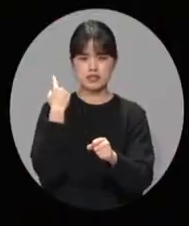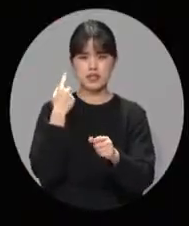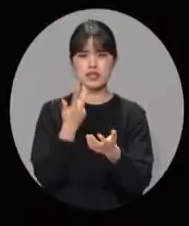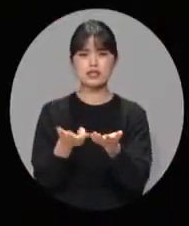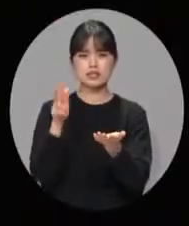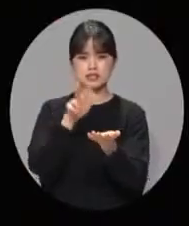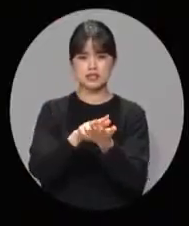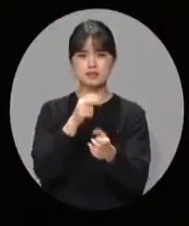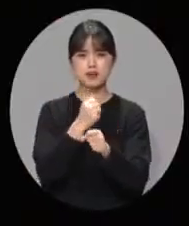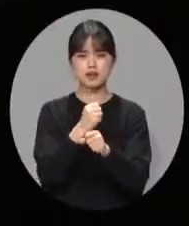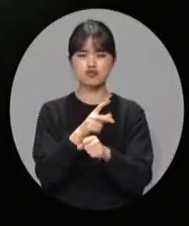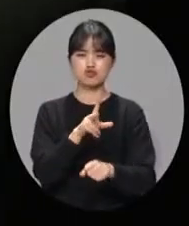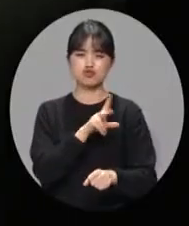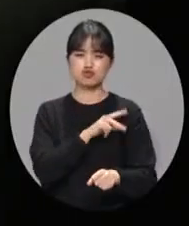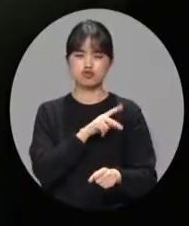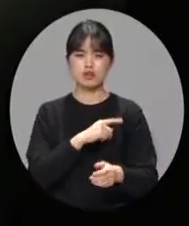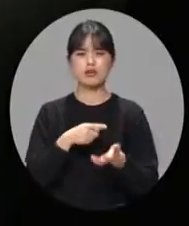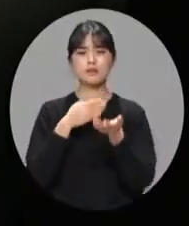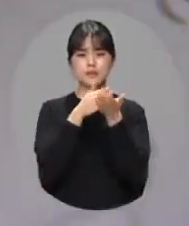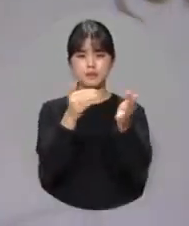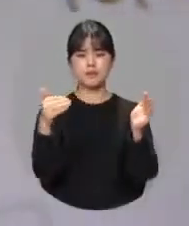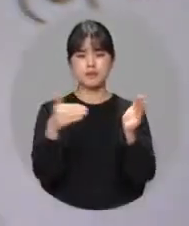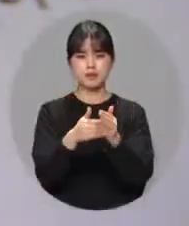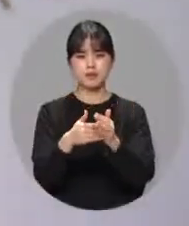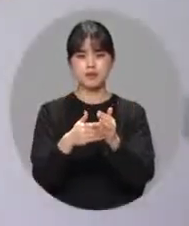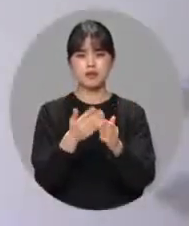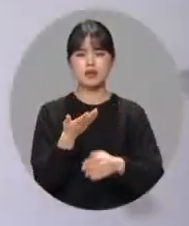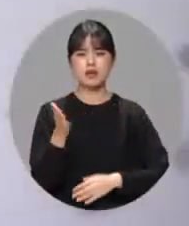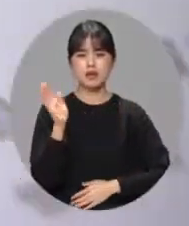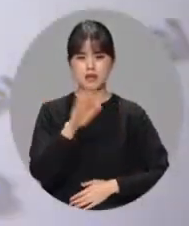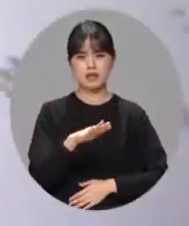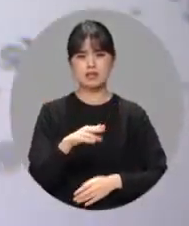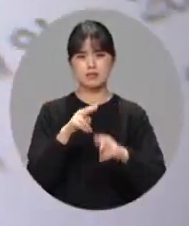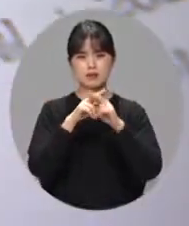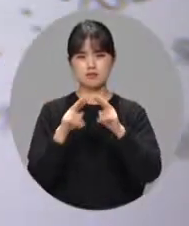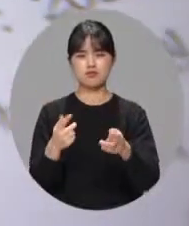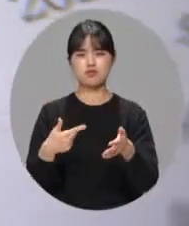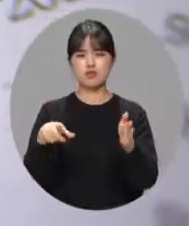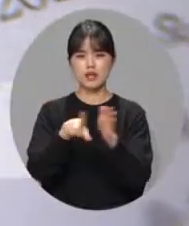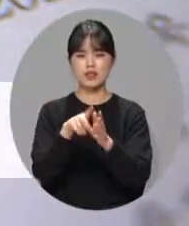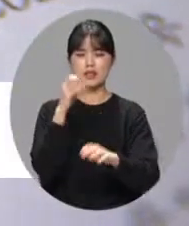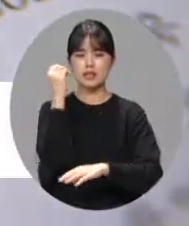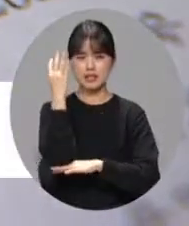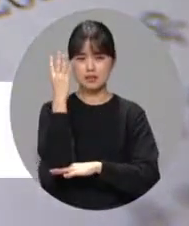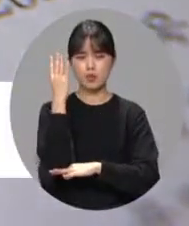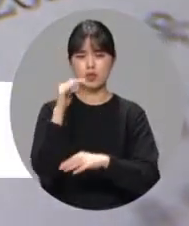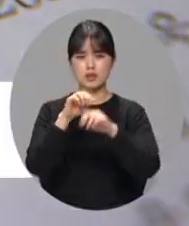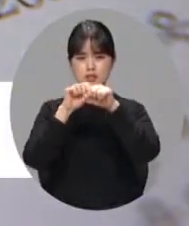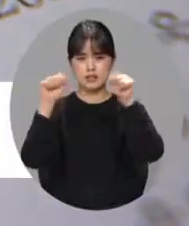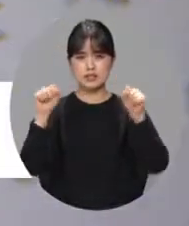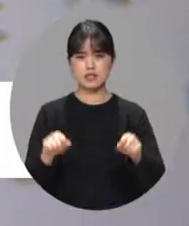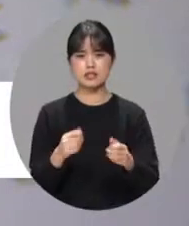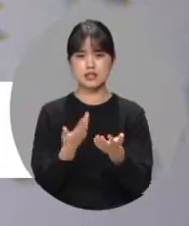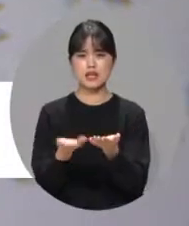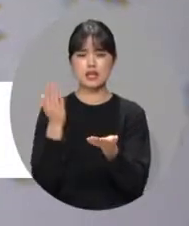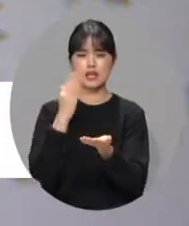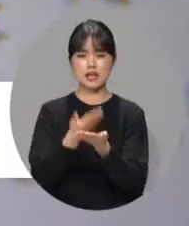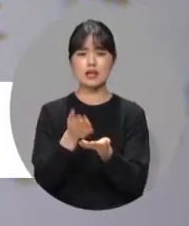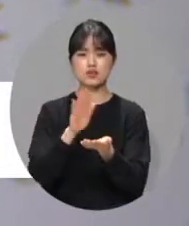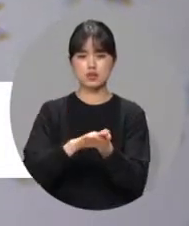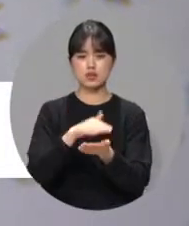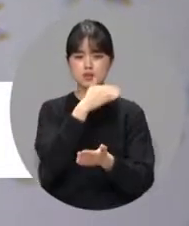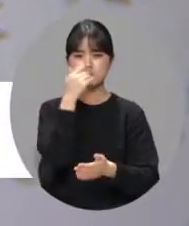개정안이 국회를 통과했습니다. 하지만 폐해를 근절하기 위한 기본 체질 개선은 제대로 이루어지지 못한